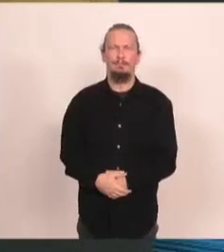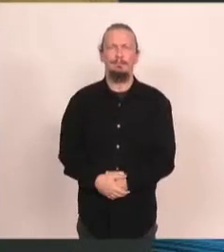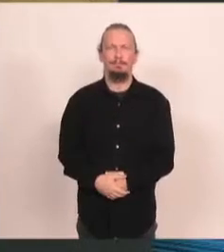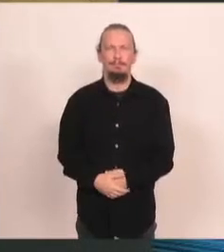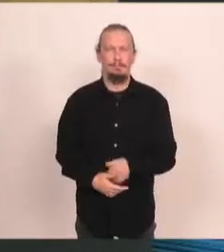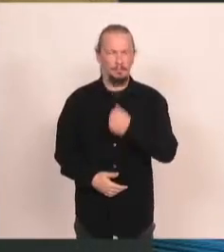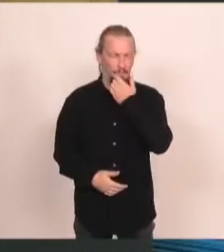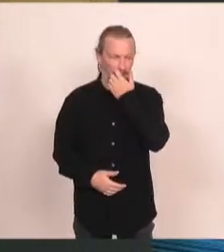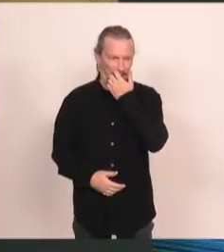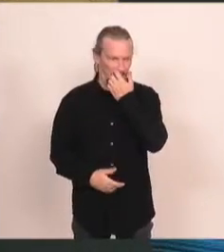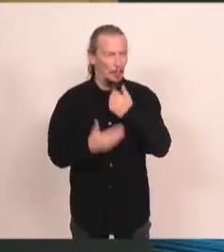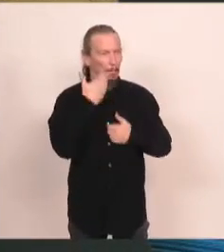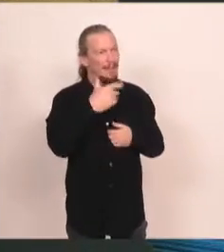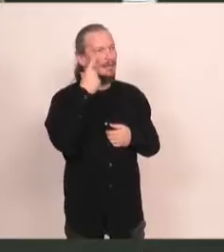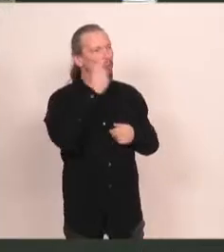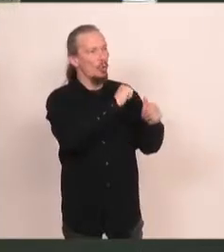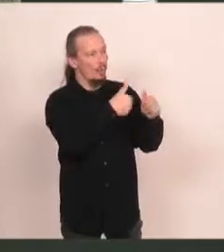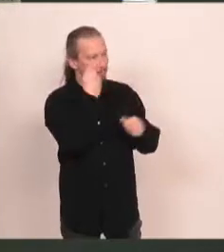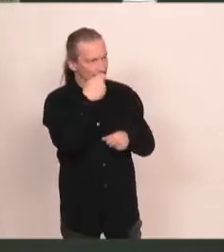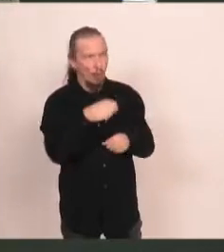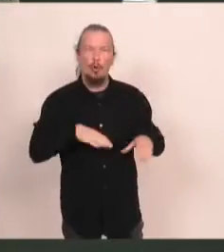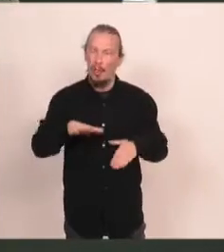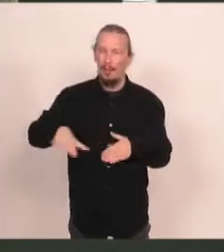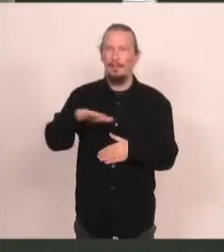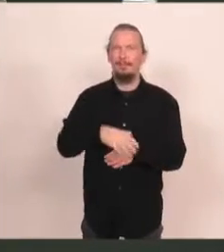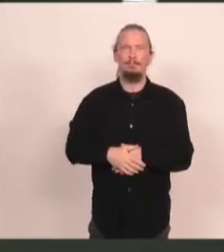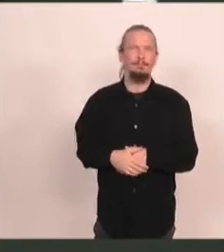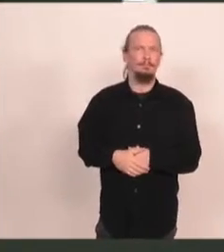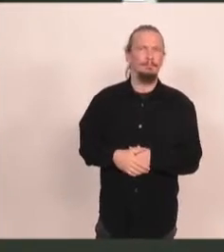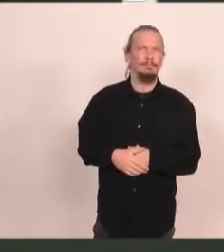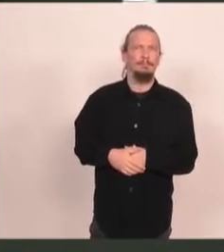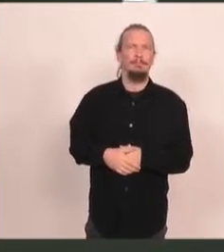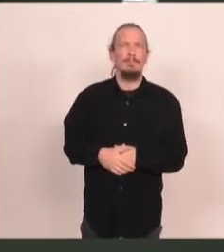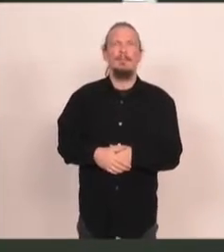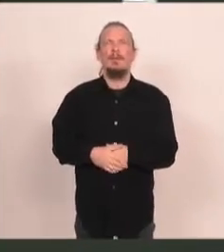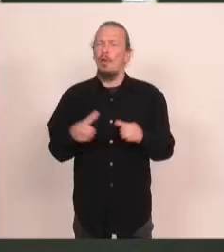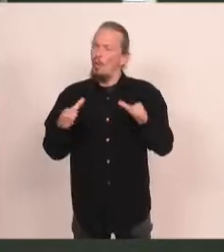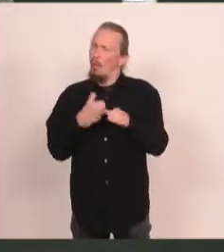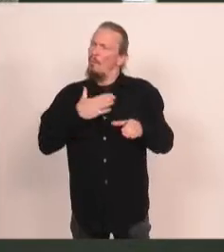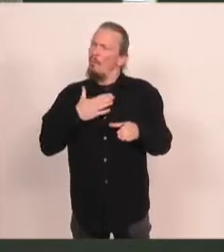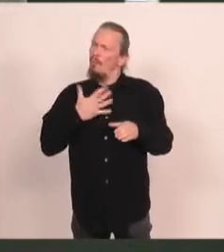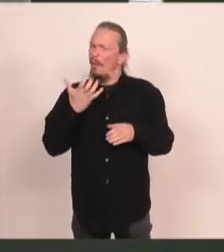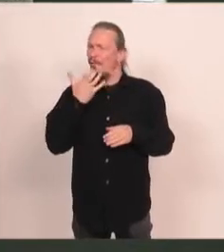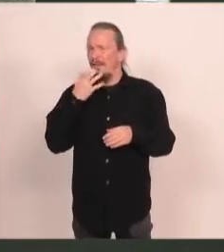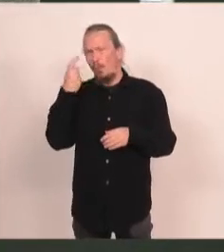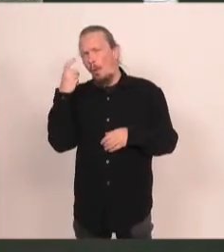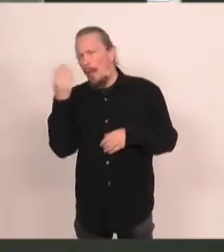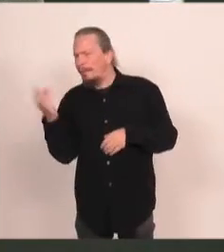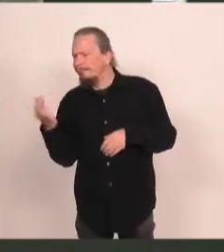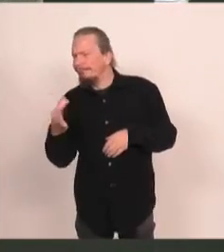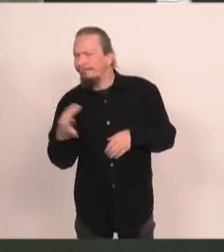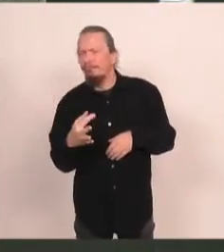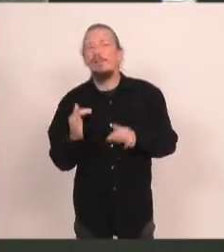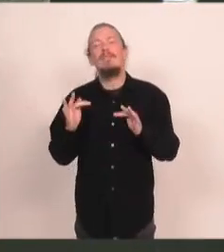Oui, merci, Monsieur le Vice-président, chers collègues. Notre groupe voudrait émettre quelques remarques et suggestions sur ce